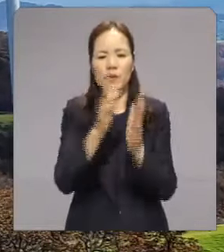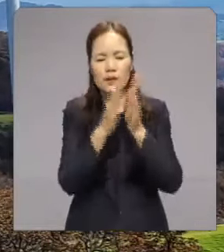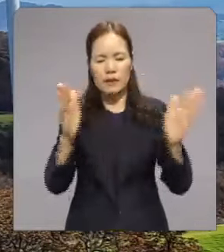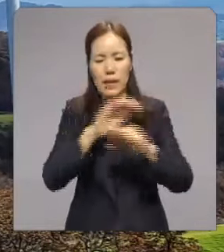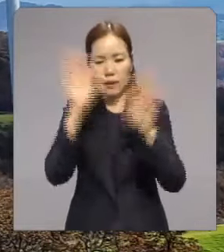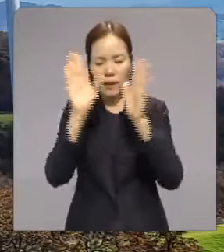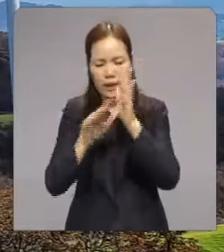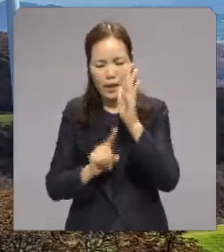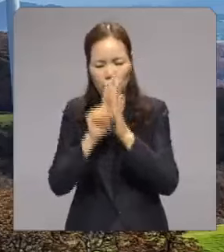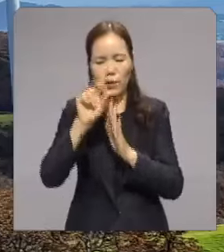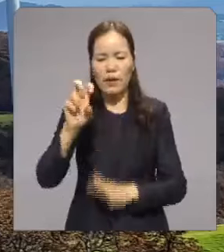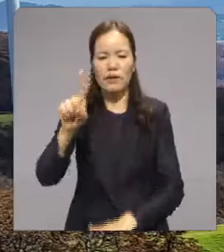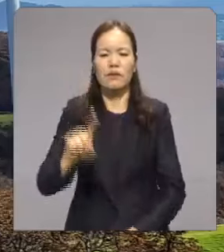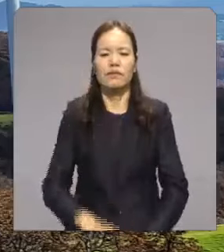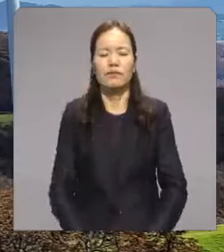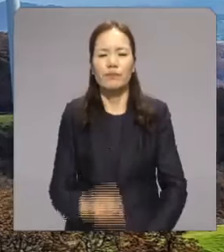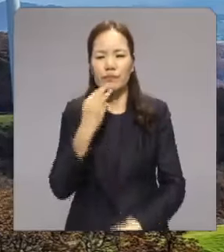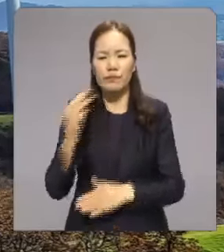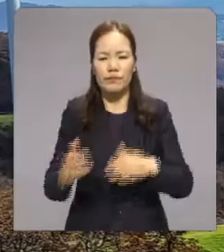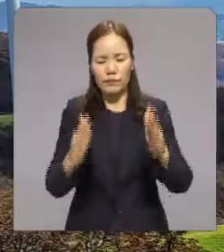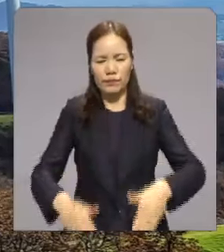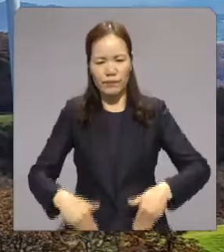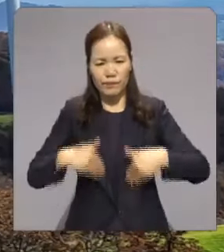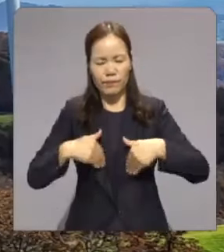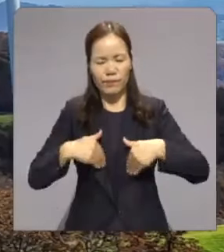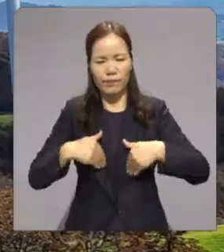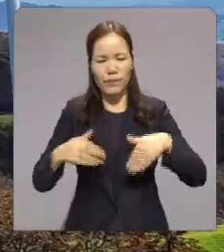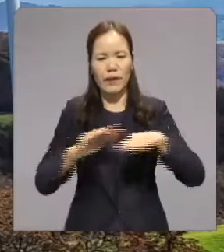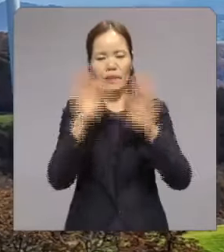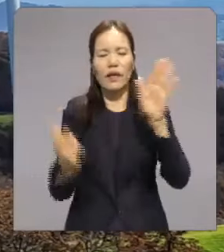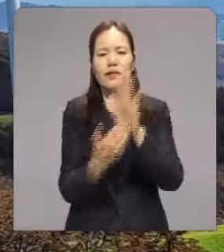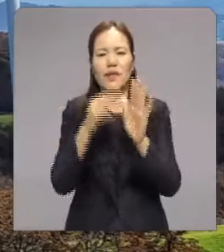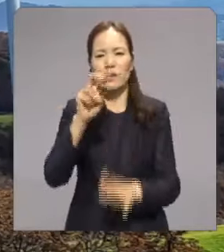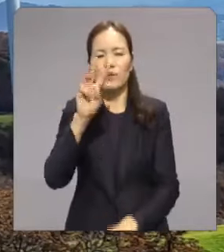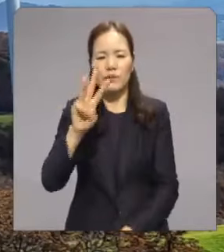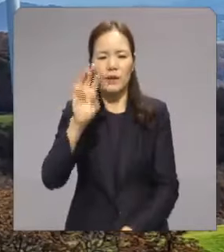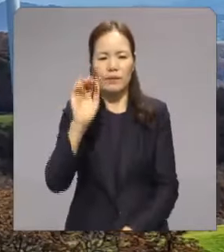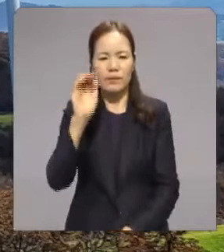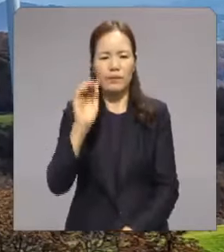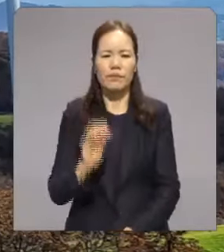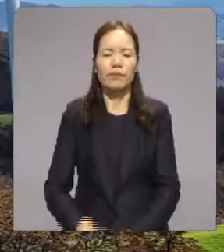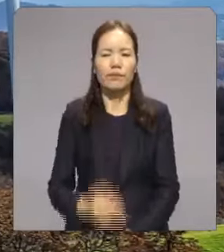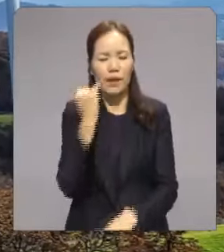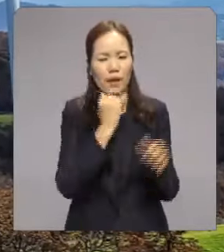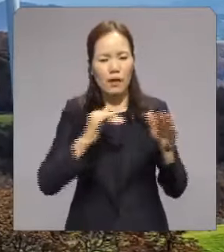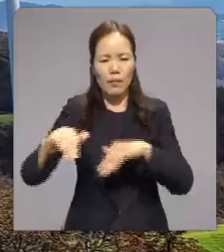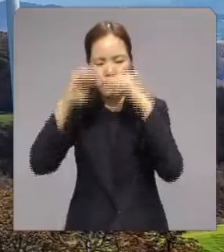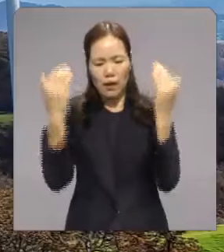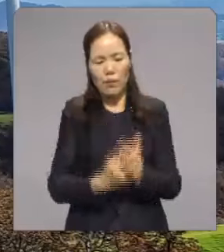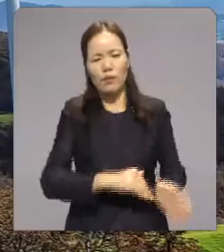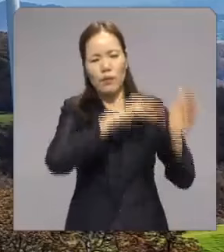낮에는 21도로 오르겠고요 경기 남부는 낮최고 23도 안팎을 보이겠습니다 바다의 물결은 전